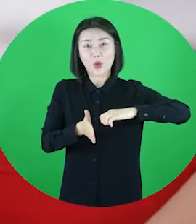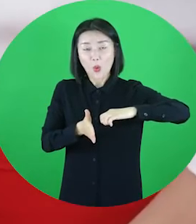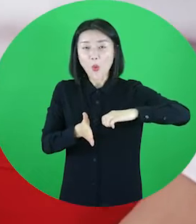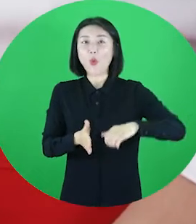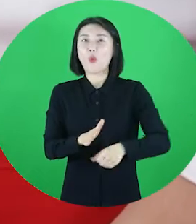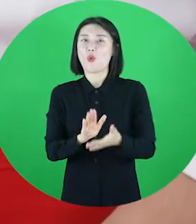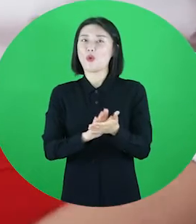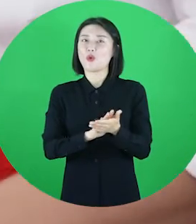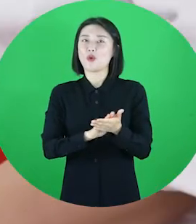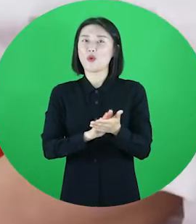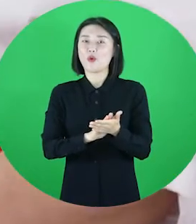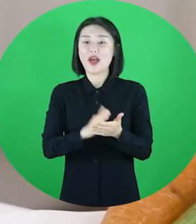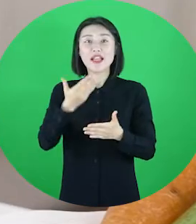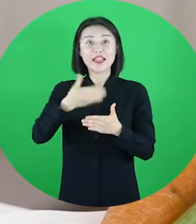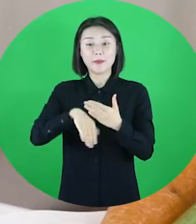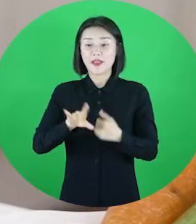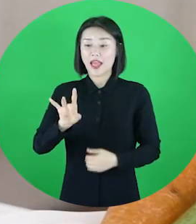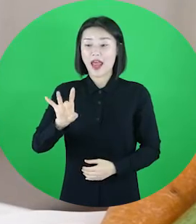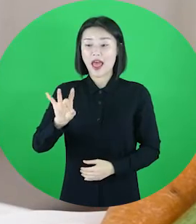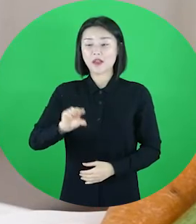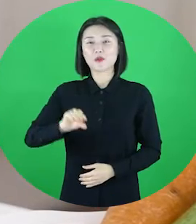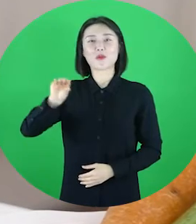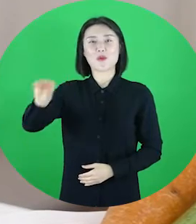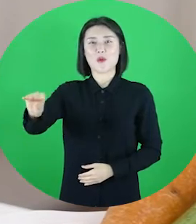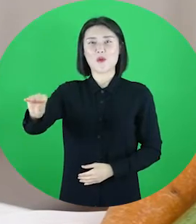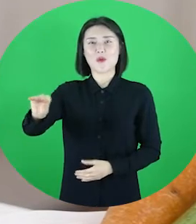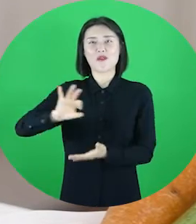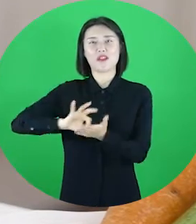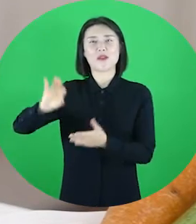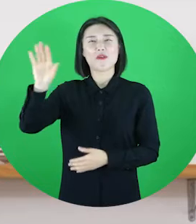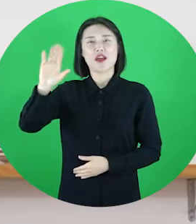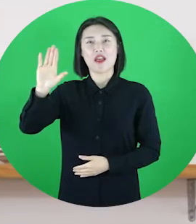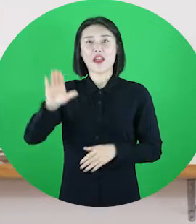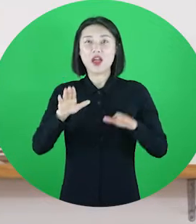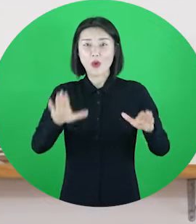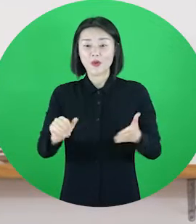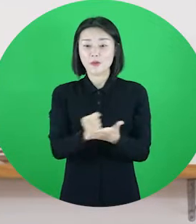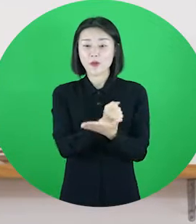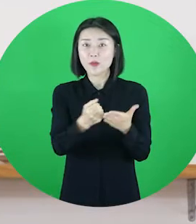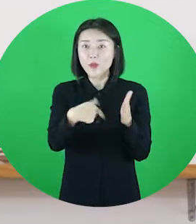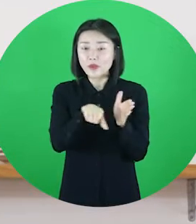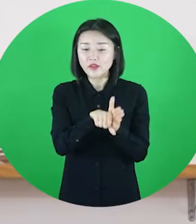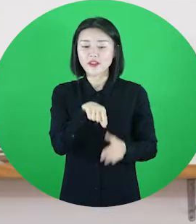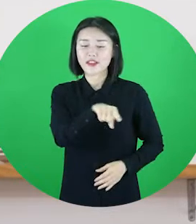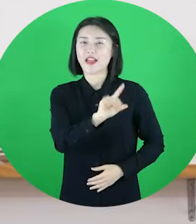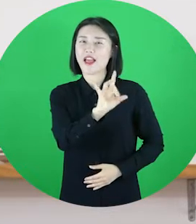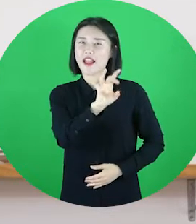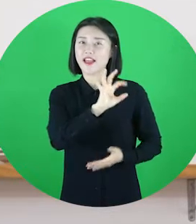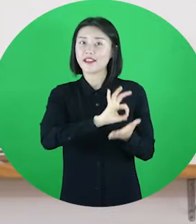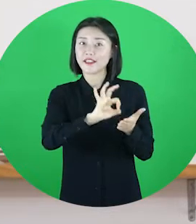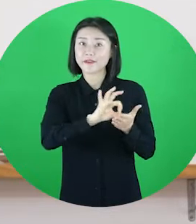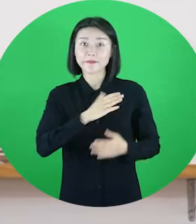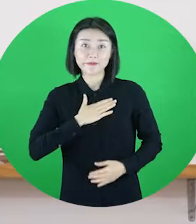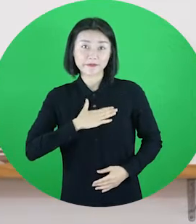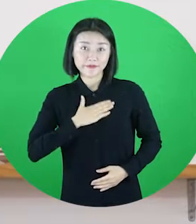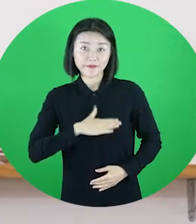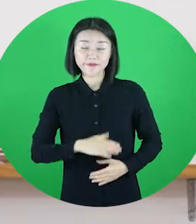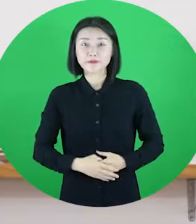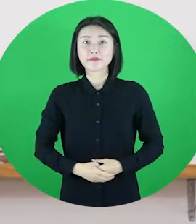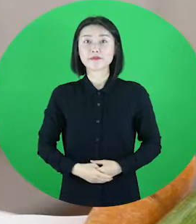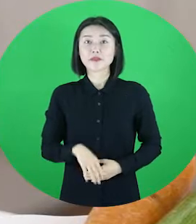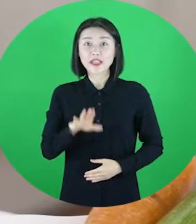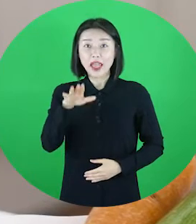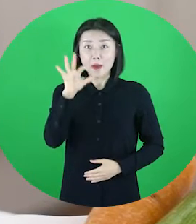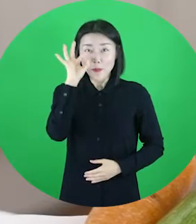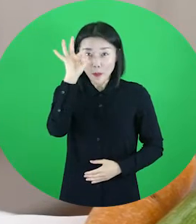잘했어요. 이 남는 재료는 여기다 올려주고요. 이 한 조각만 사용하도록 하겠습니다. 여기에 보면